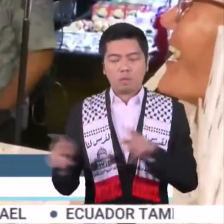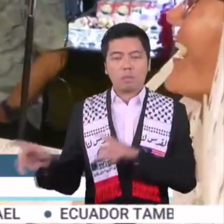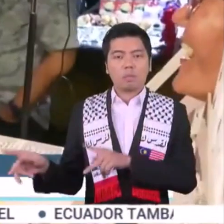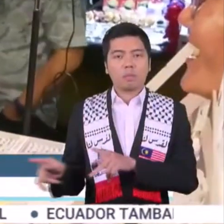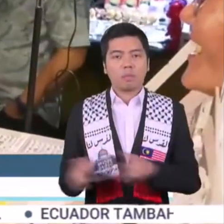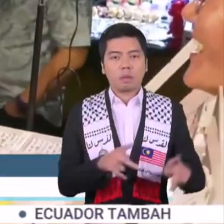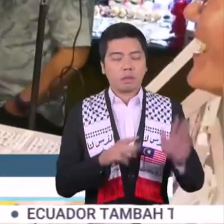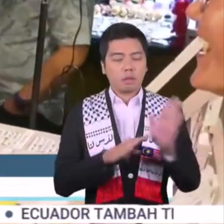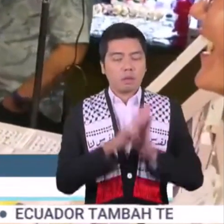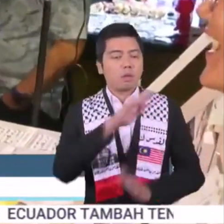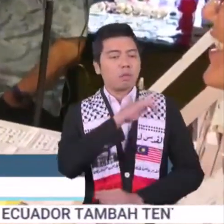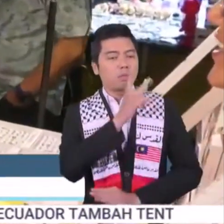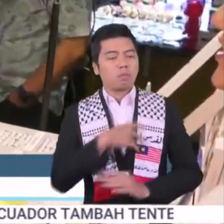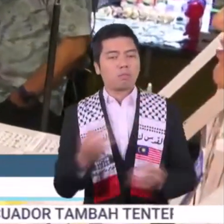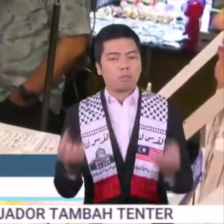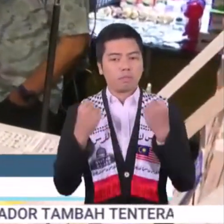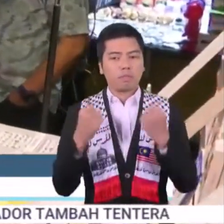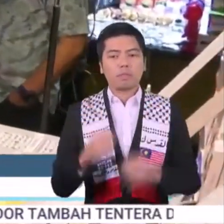ketangkasan